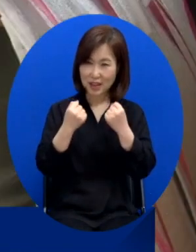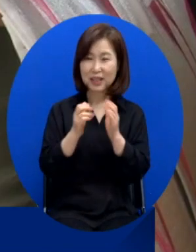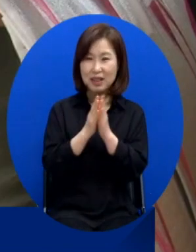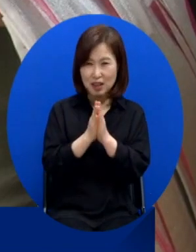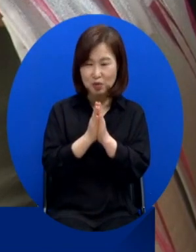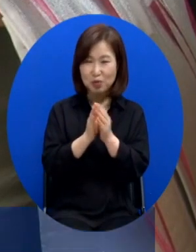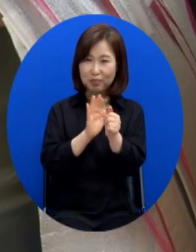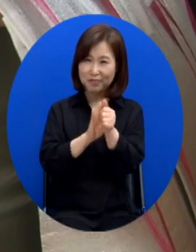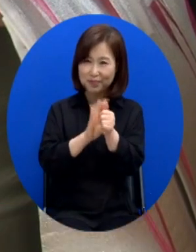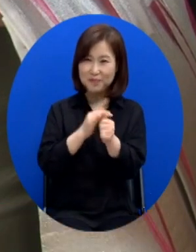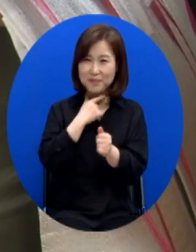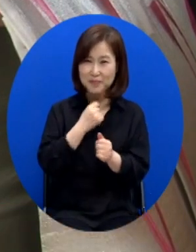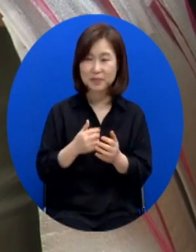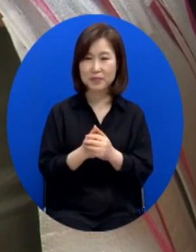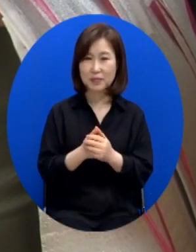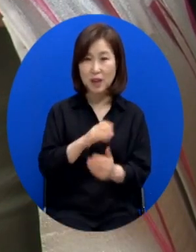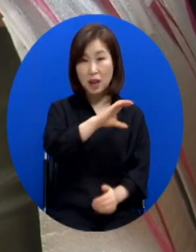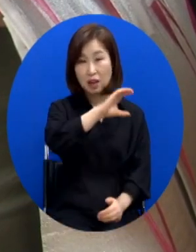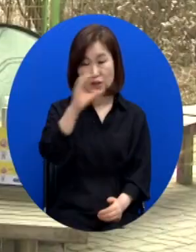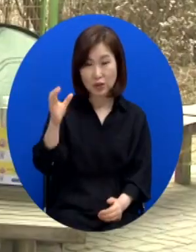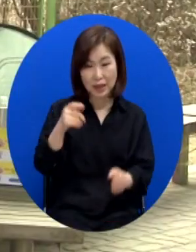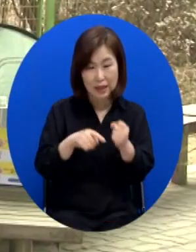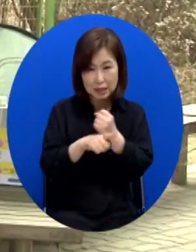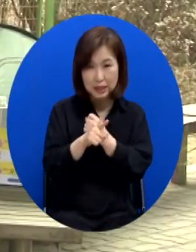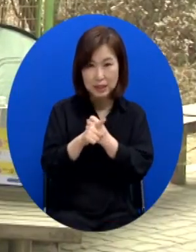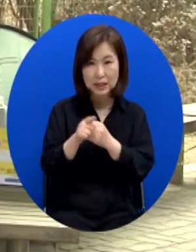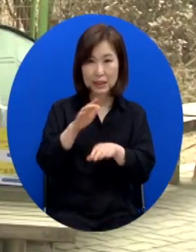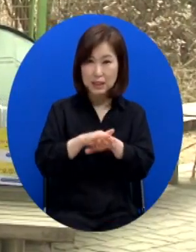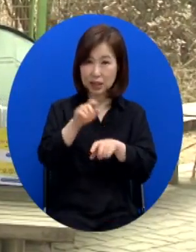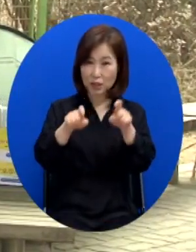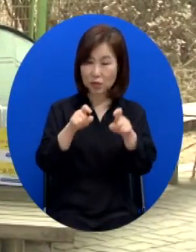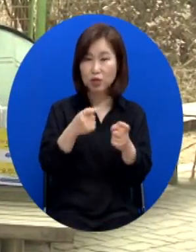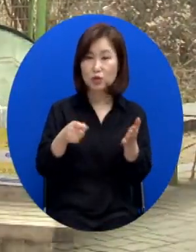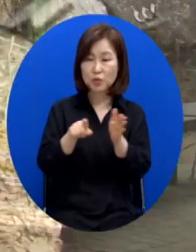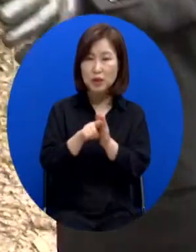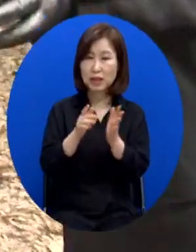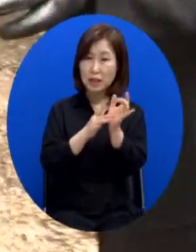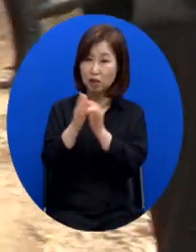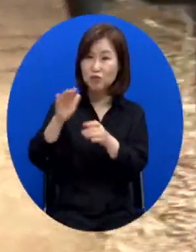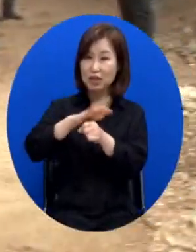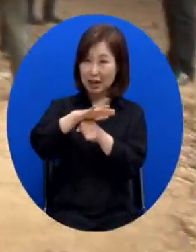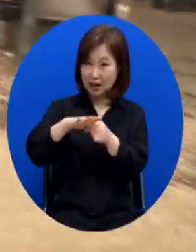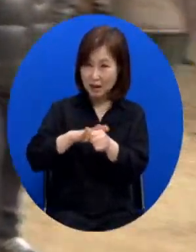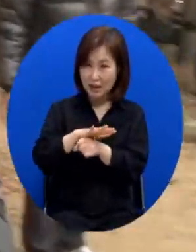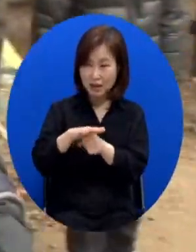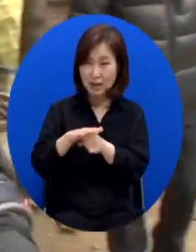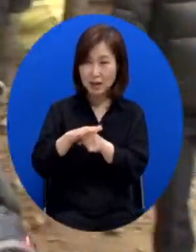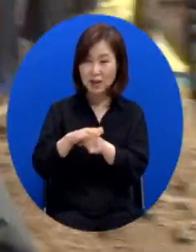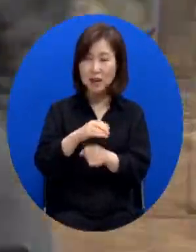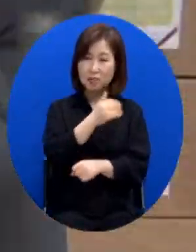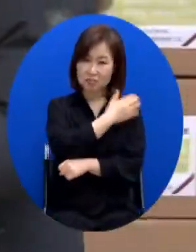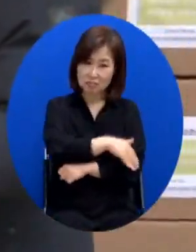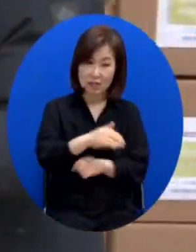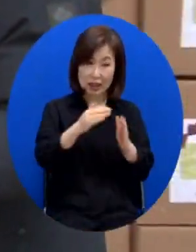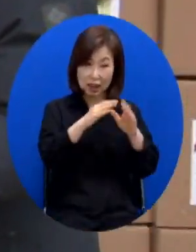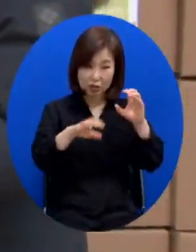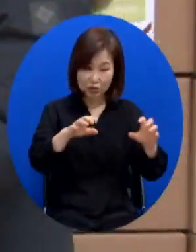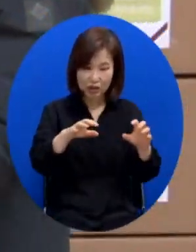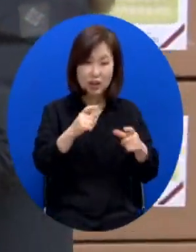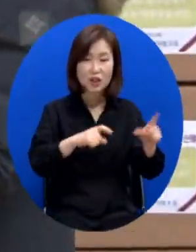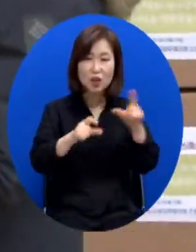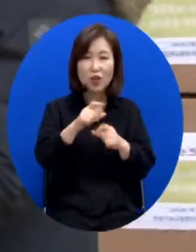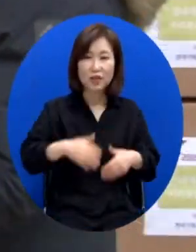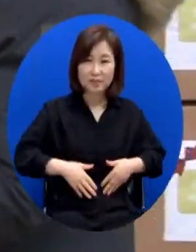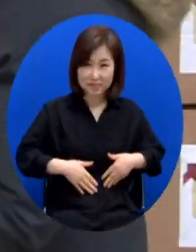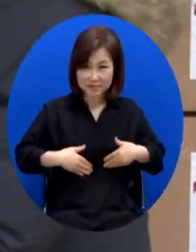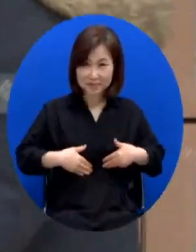기도하겠습니다. 성탄의 의미를 실천하기 위한 예수 사랑의 손길. 소외 이웃들의 겨울을 조금 더 따뜻하게